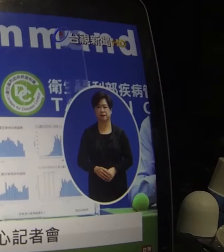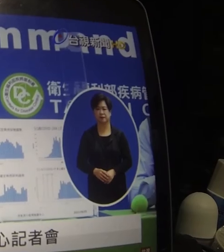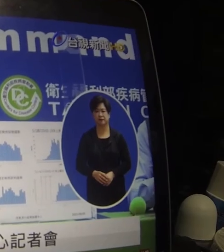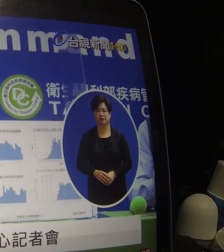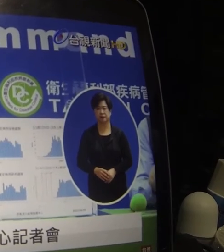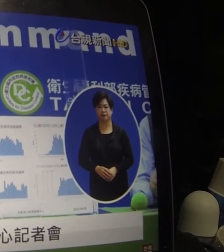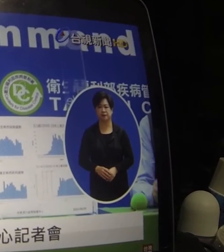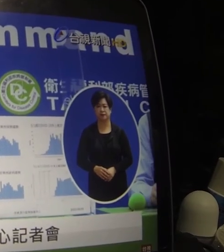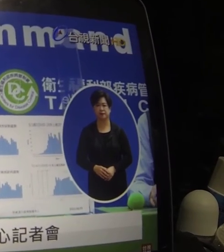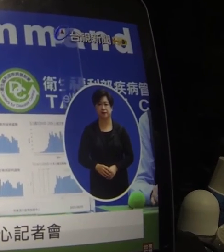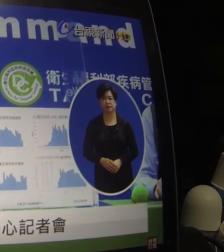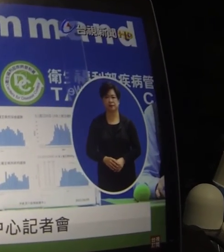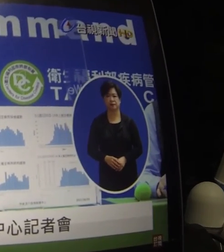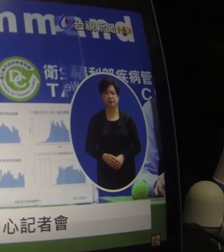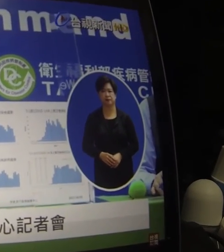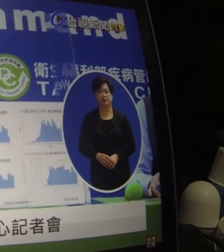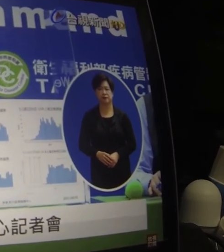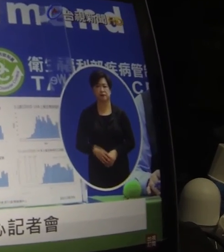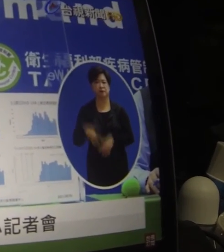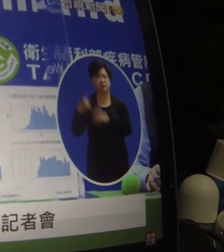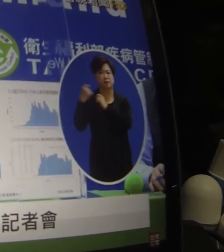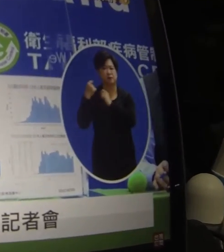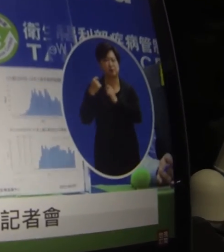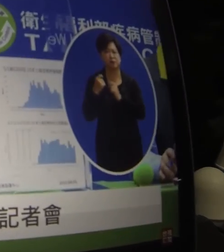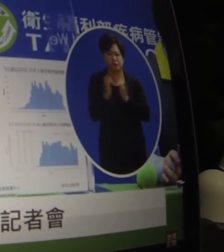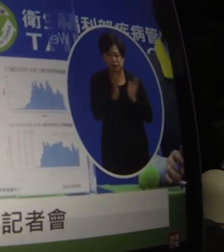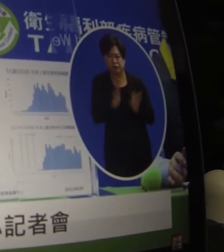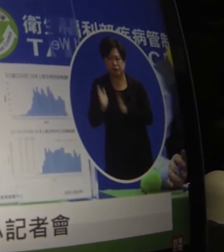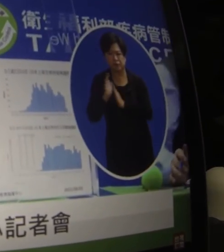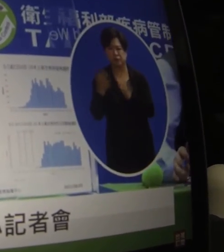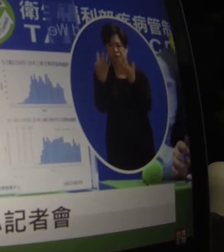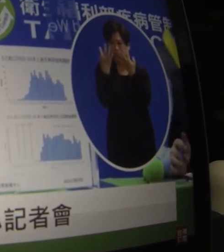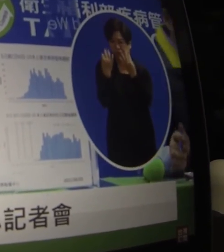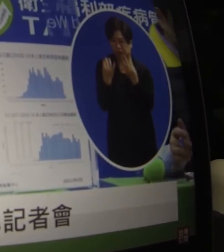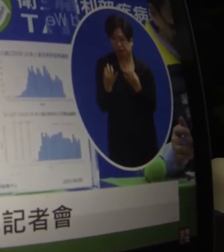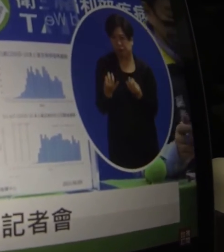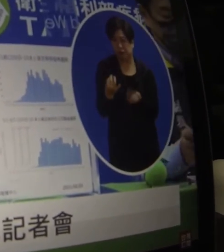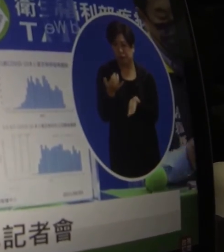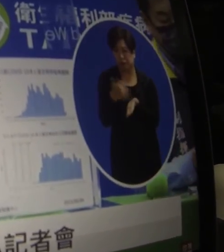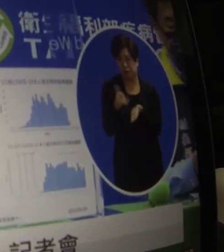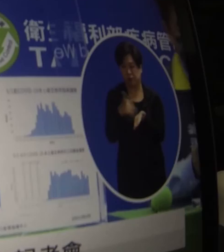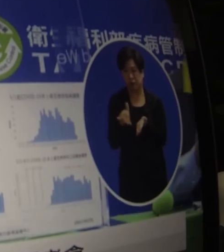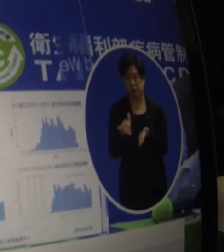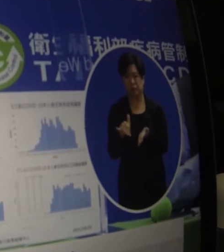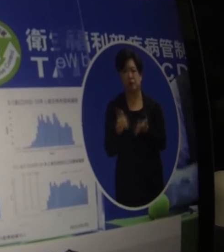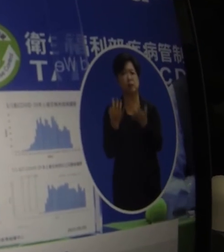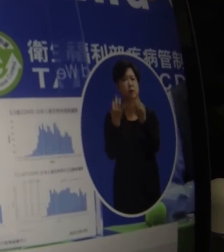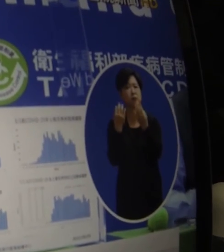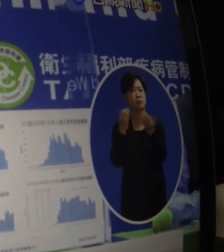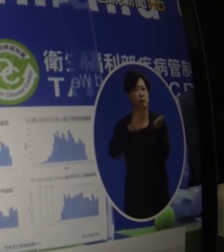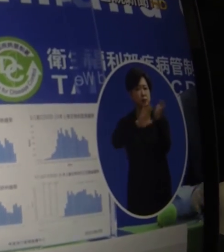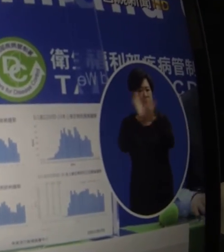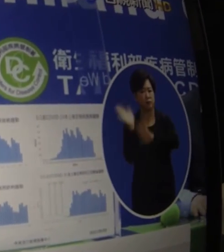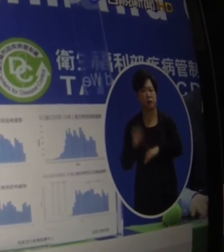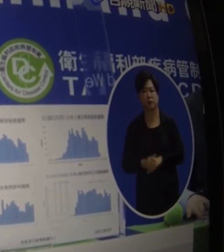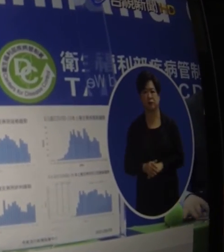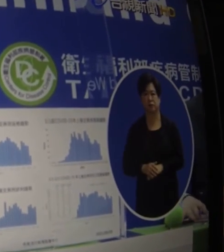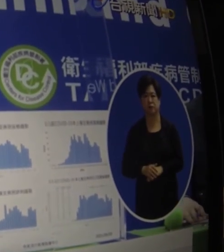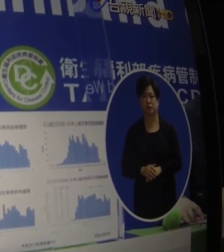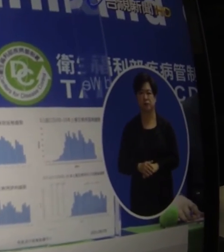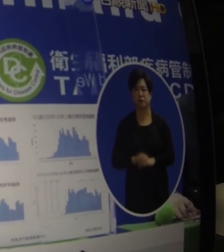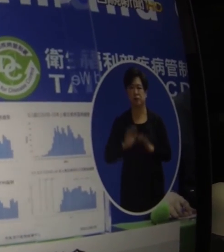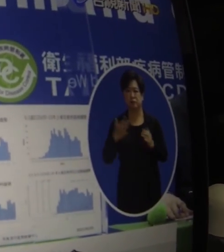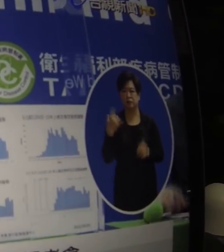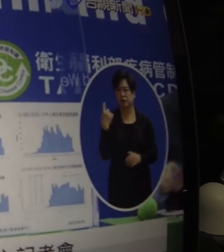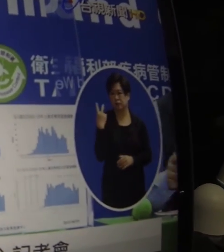就我们现在在哈、啊、整理这数据哈、啊，若要来算，我们在借数目来算哈、啊，我们以前都抓前